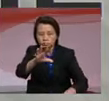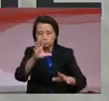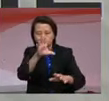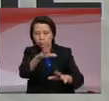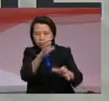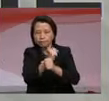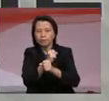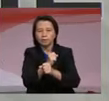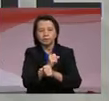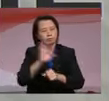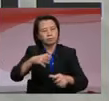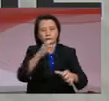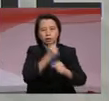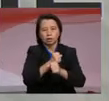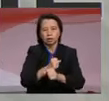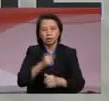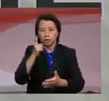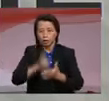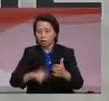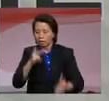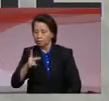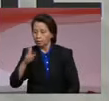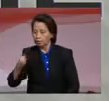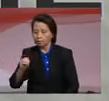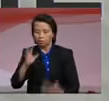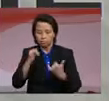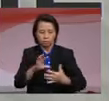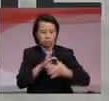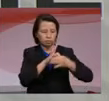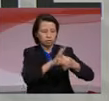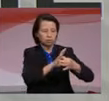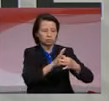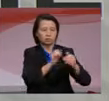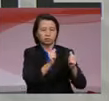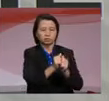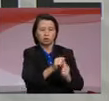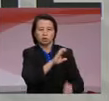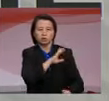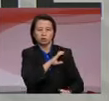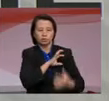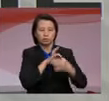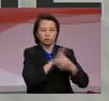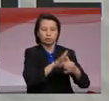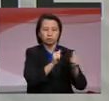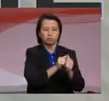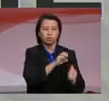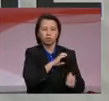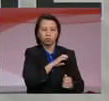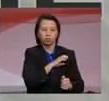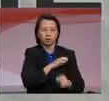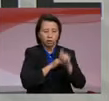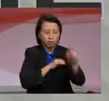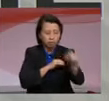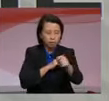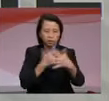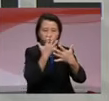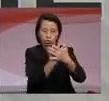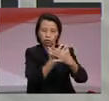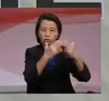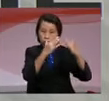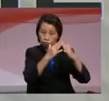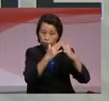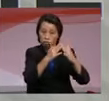yang Kementerian Kesihatan akan laksanakan ialah bekerjasama dengan pihak PDRM, iaitu mereka yang dikuarantin di